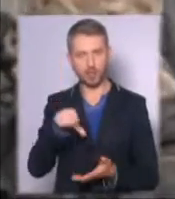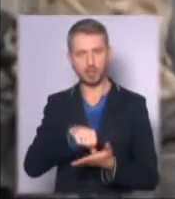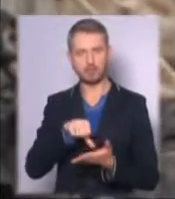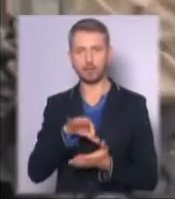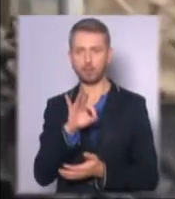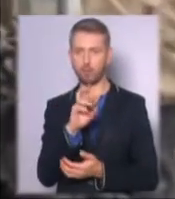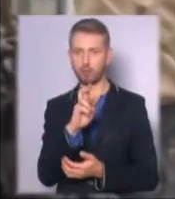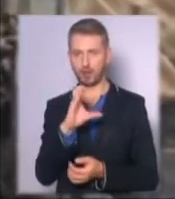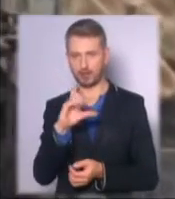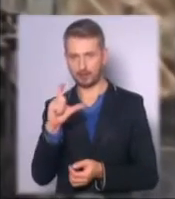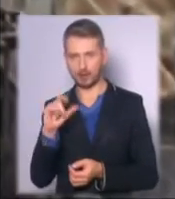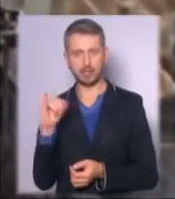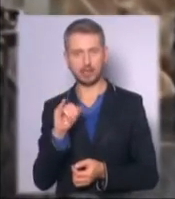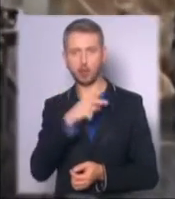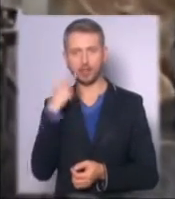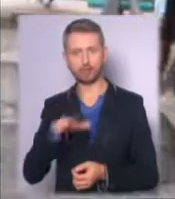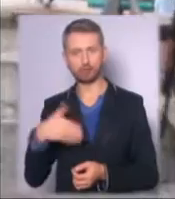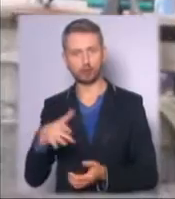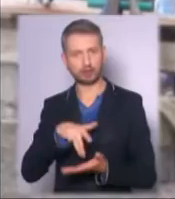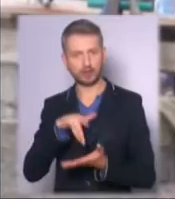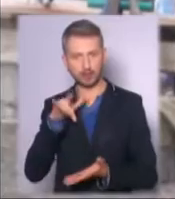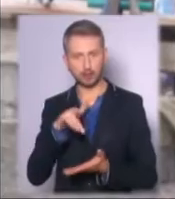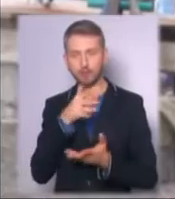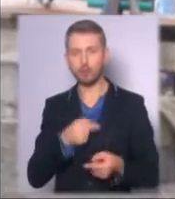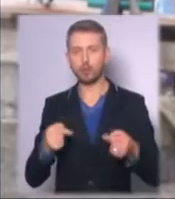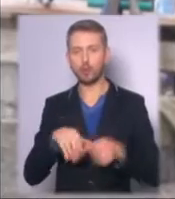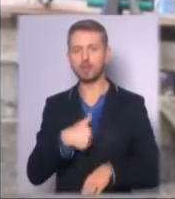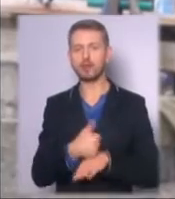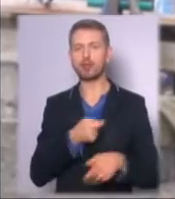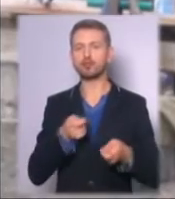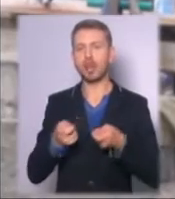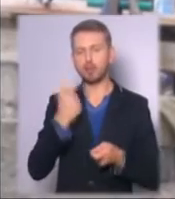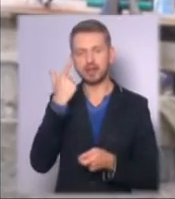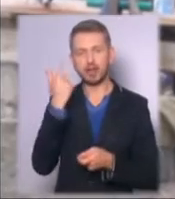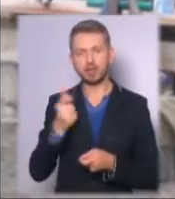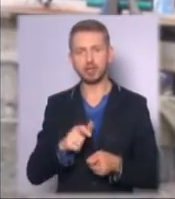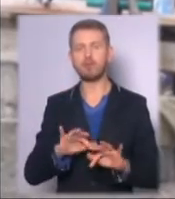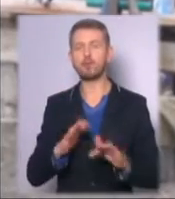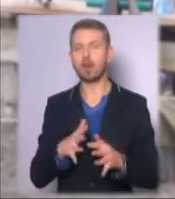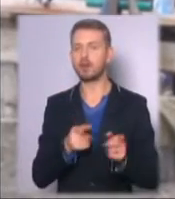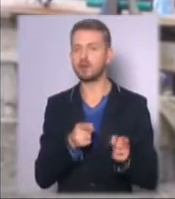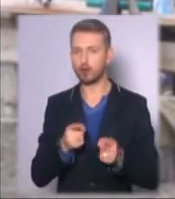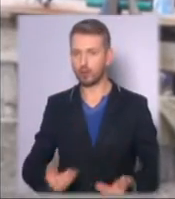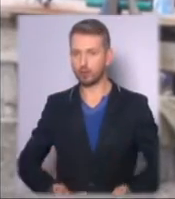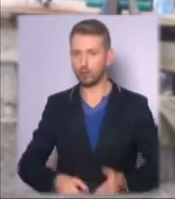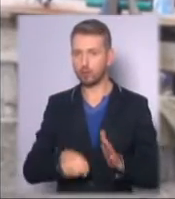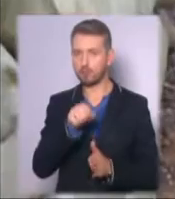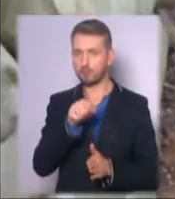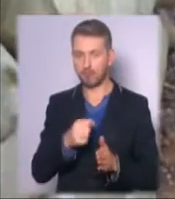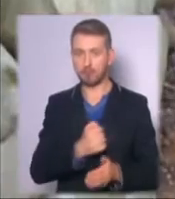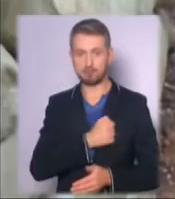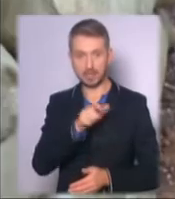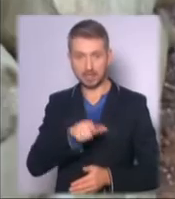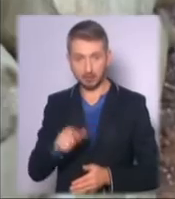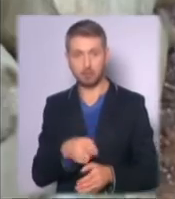та російську сторону центру. Водночас у Генштабі заявили, що у разі загрози життю бійців вогонь відкривати